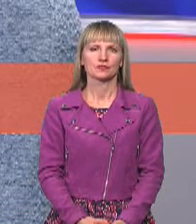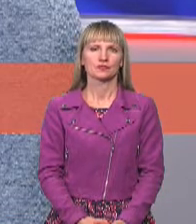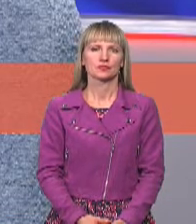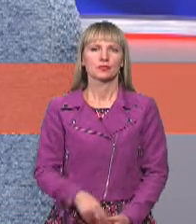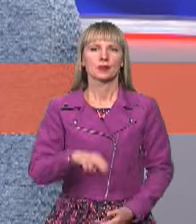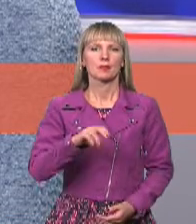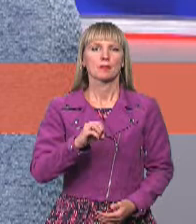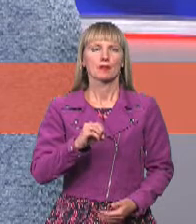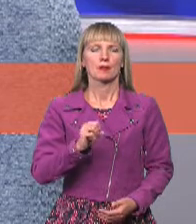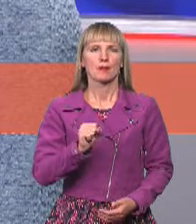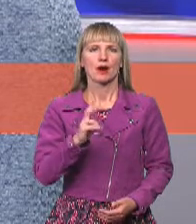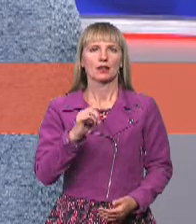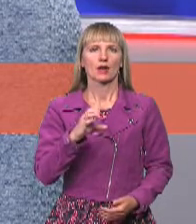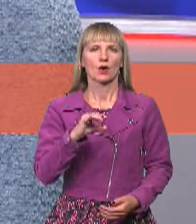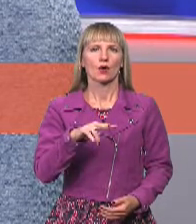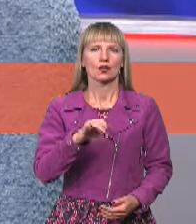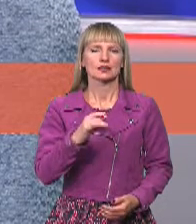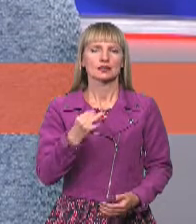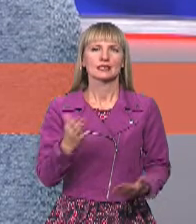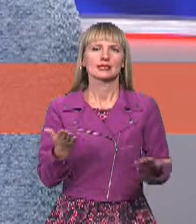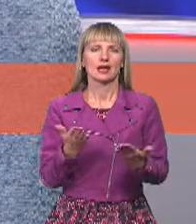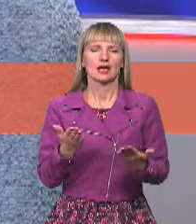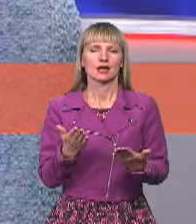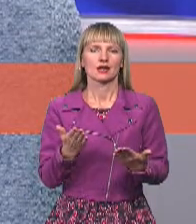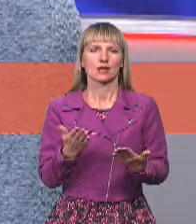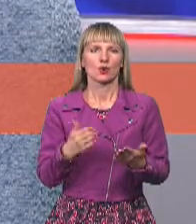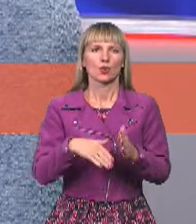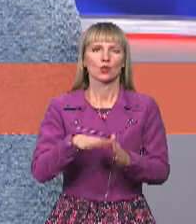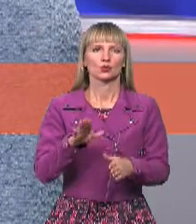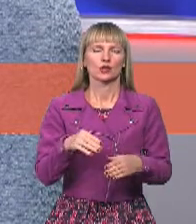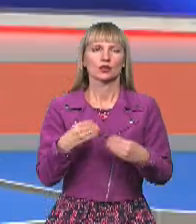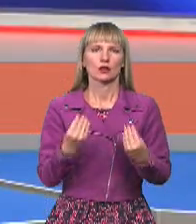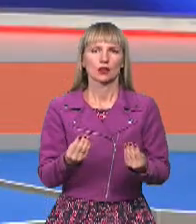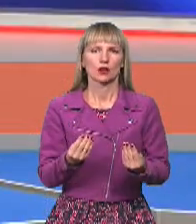Пане Олексію, які переваги ХАСП дає рядовому споживачу?